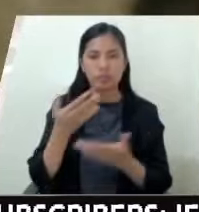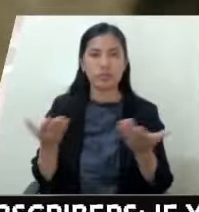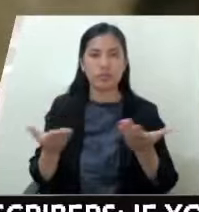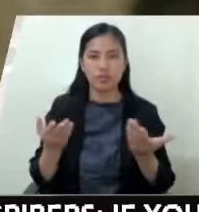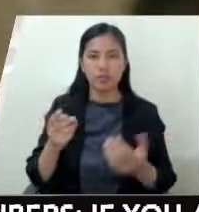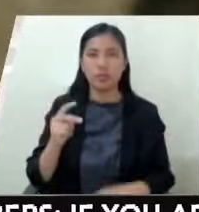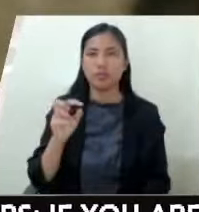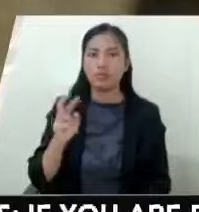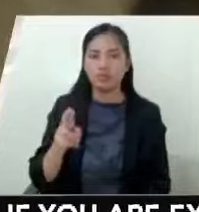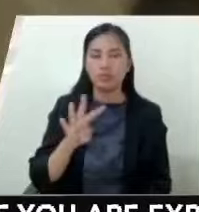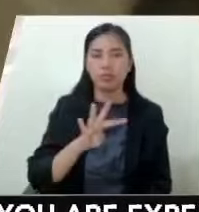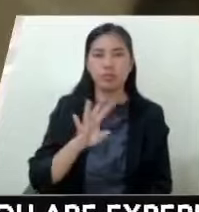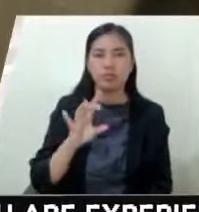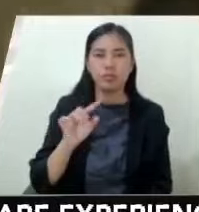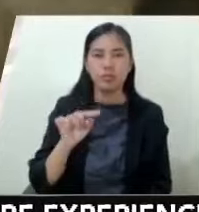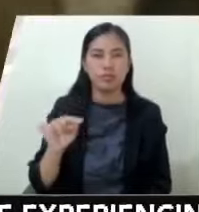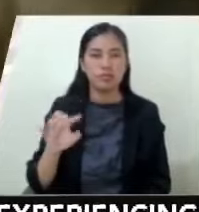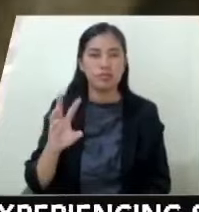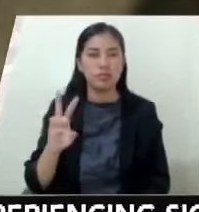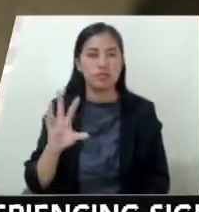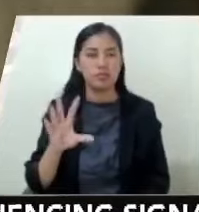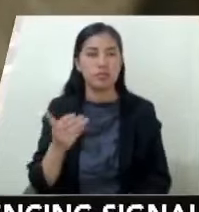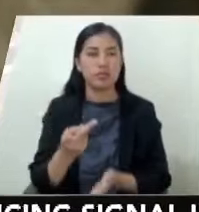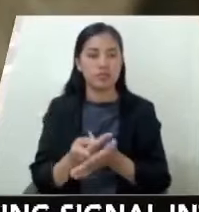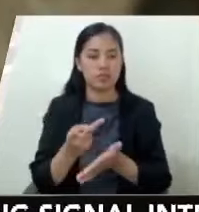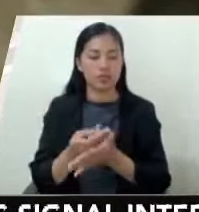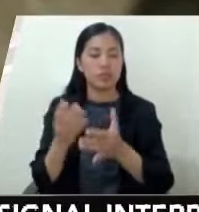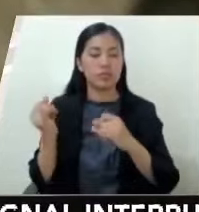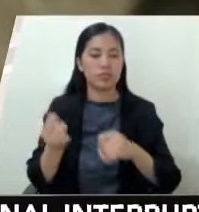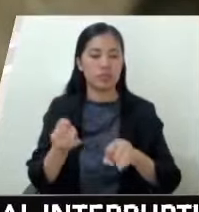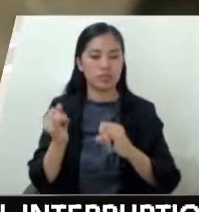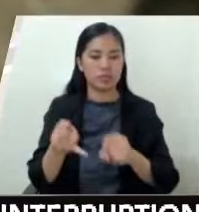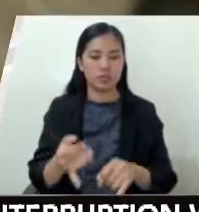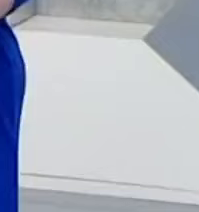hanggang 65 pesos naman ang imported.